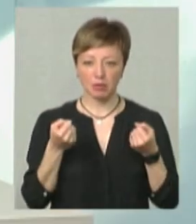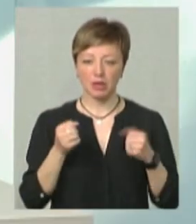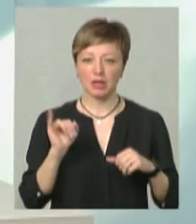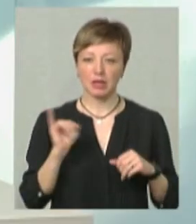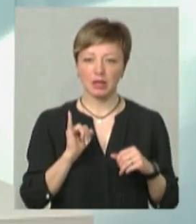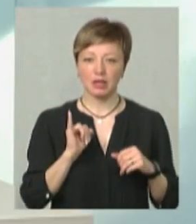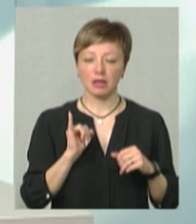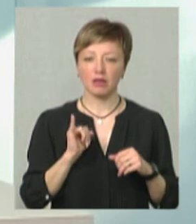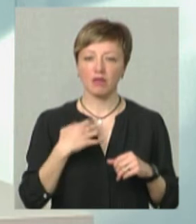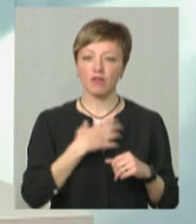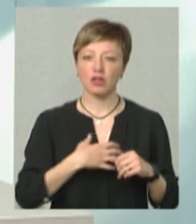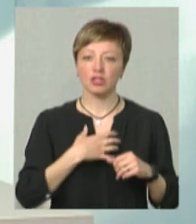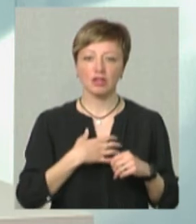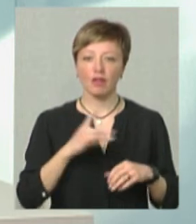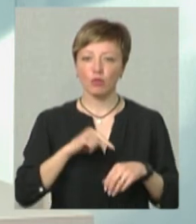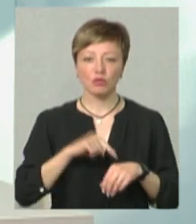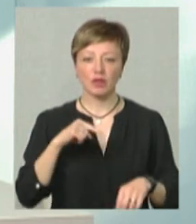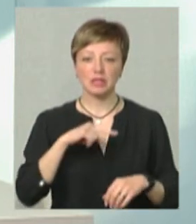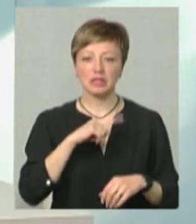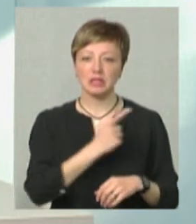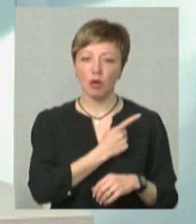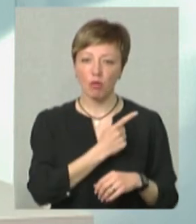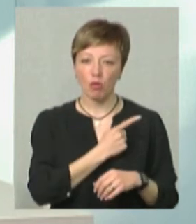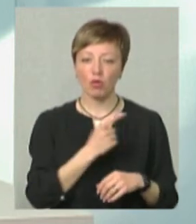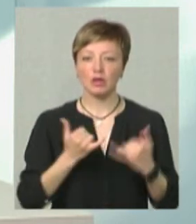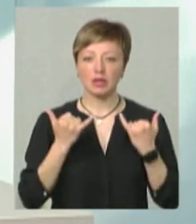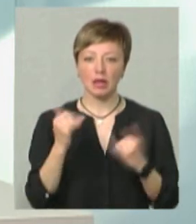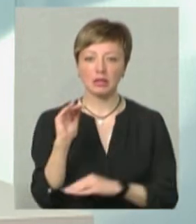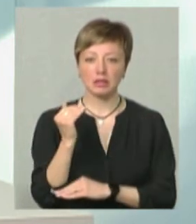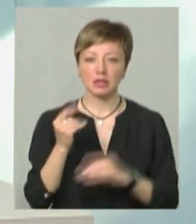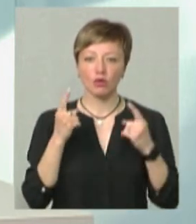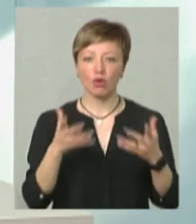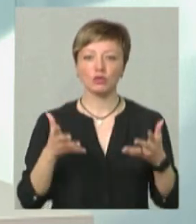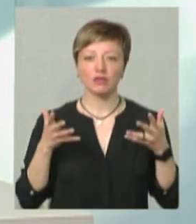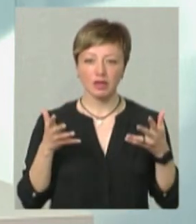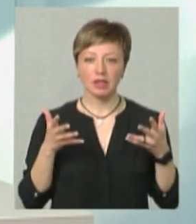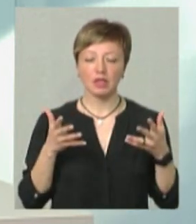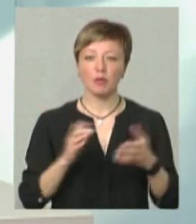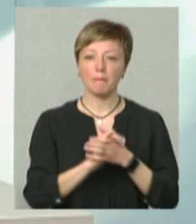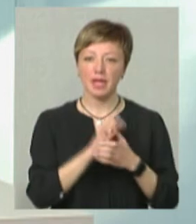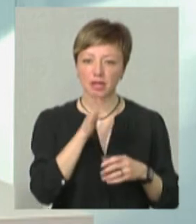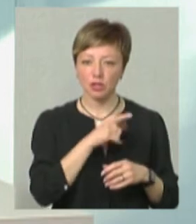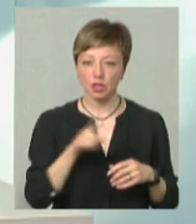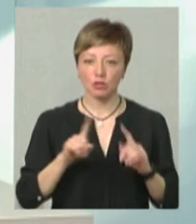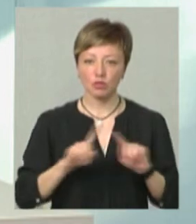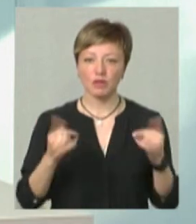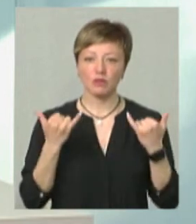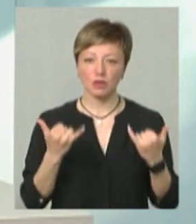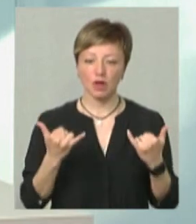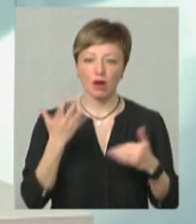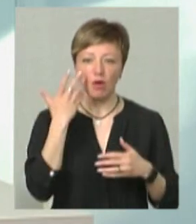І важливість не почуватися самотньою для дитини очевидна і в мирний час, і особливо зараз, коли